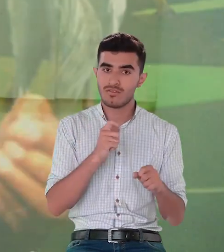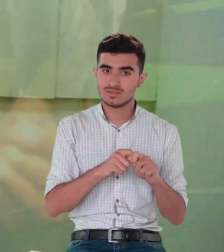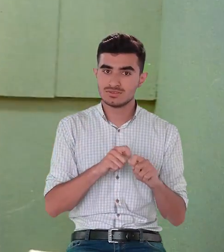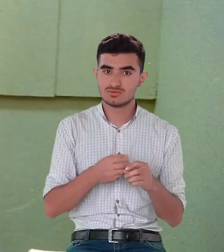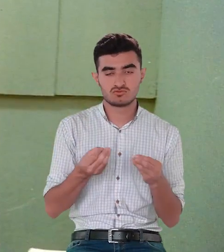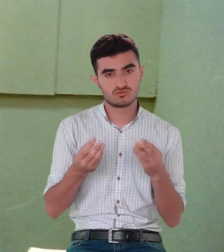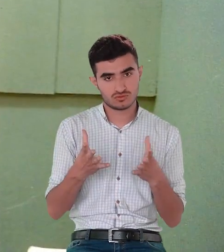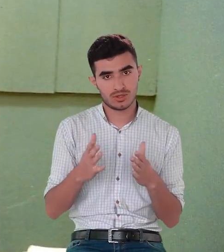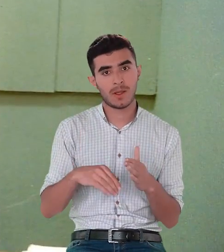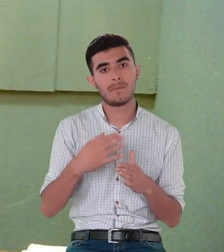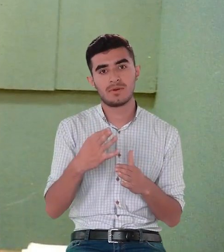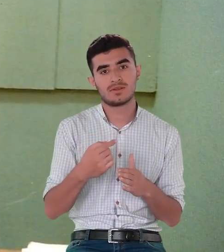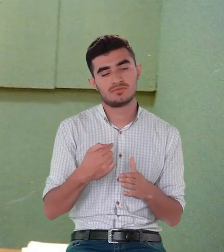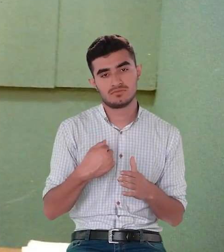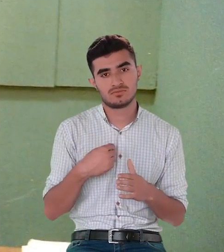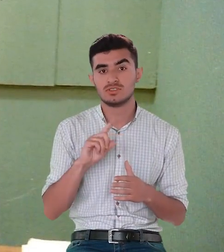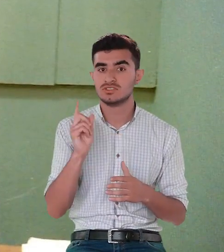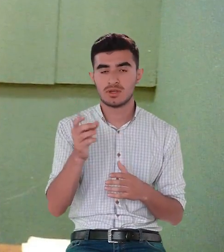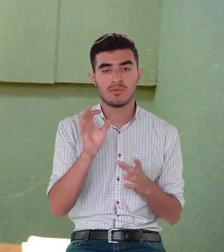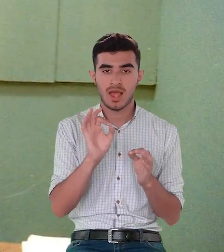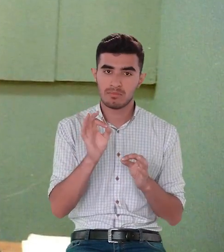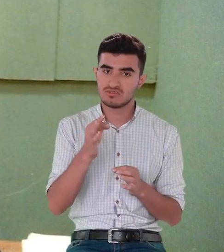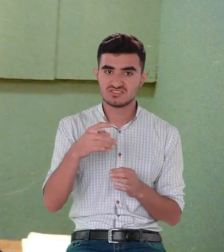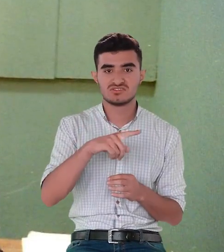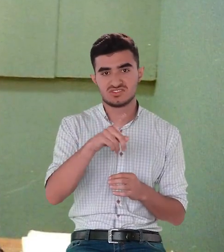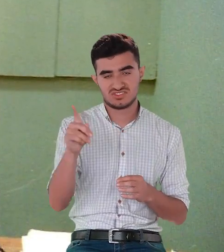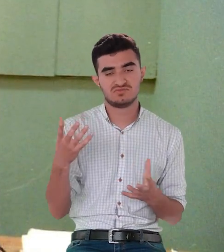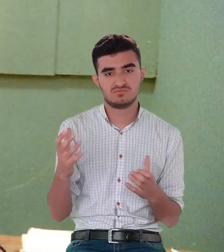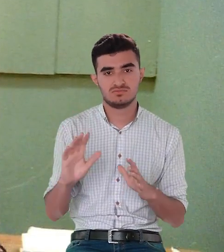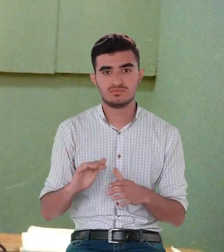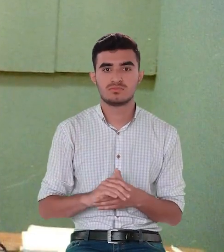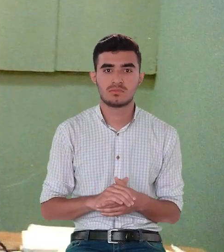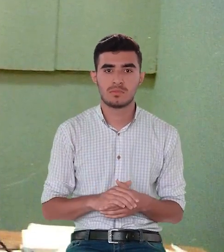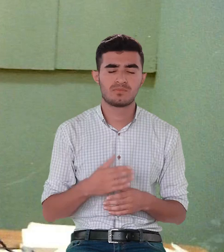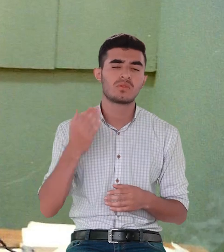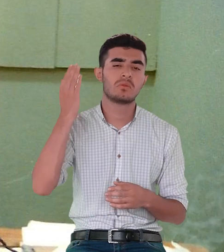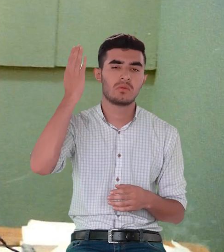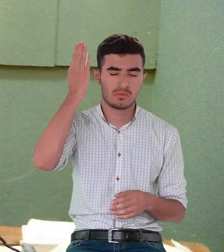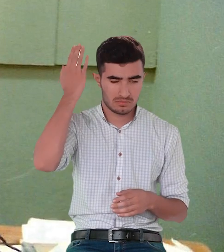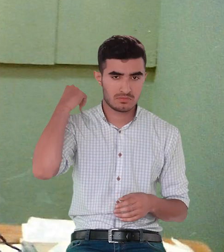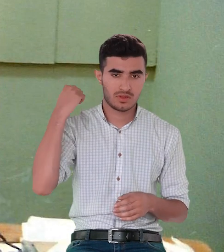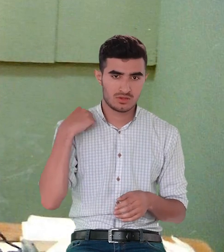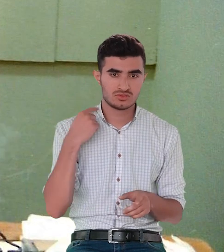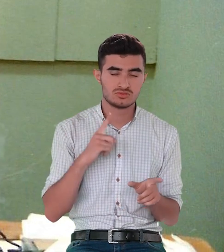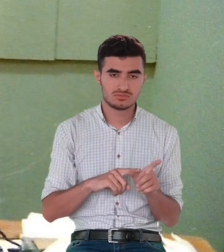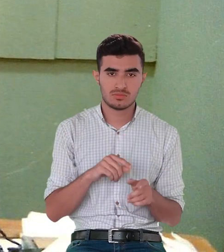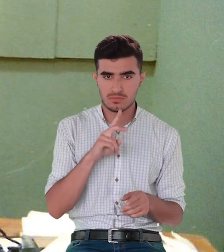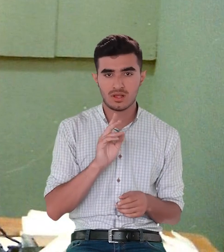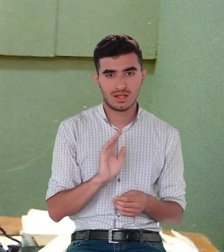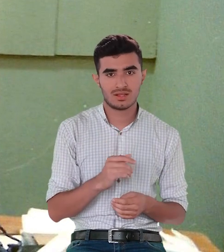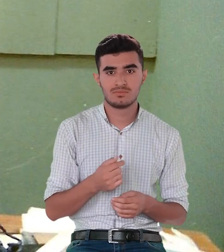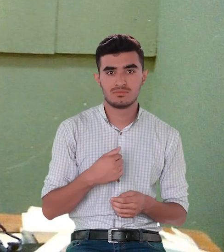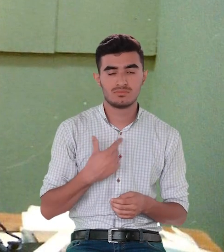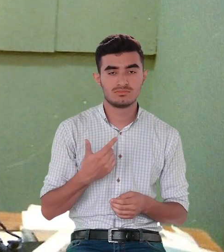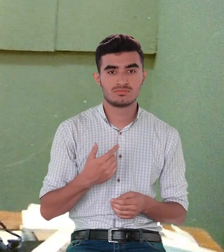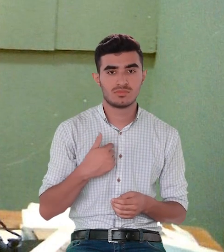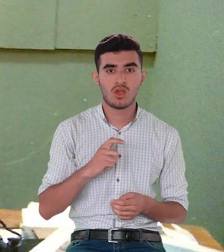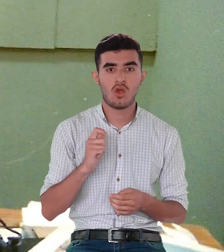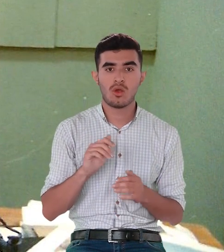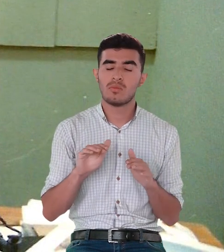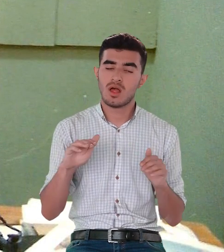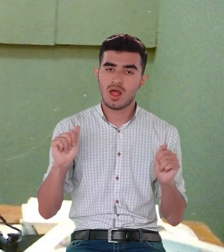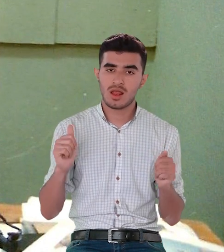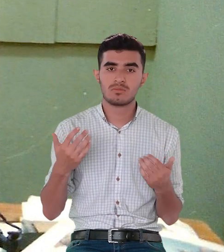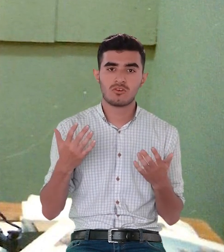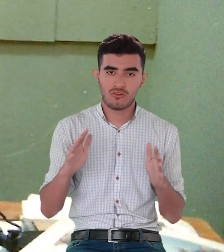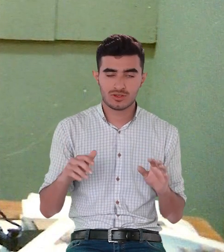ہے، ہم اس سے بہتر نہیں بنا سکتے، آپ اسی کو استعمال کرتے. وہی ہوا. پھر 1 روپے کا اسٹیمپ وہ جو ہے کوائن جو ہے